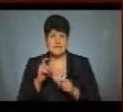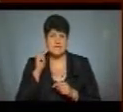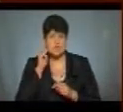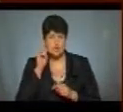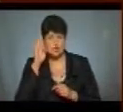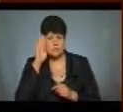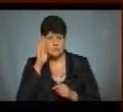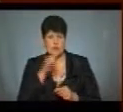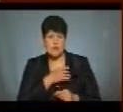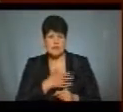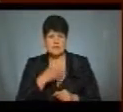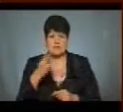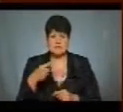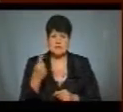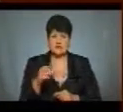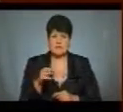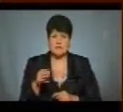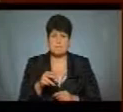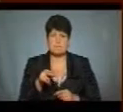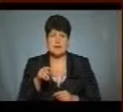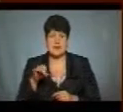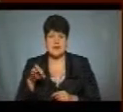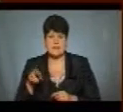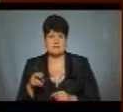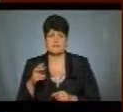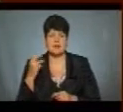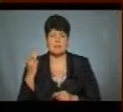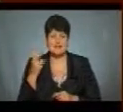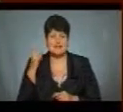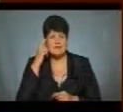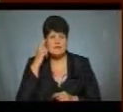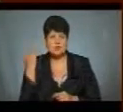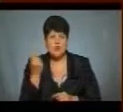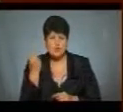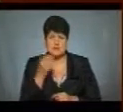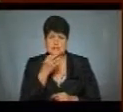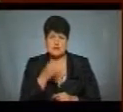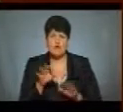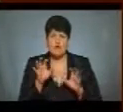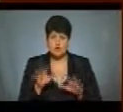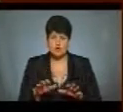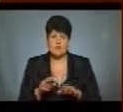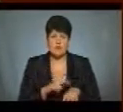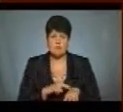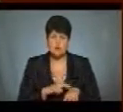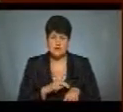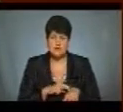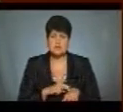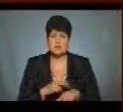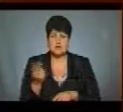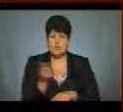хлопчика поранили 31 травня у Переяславі Хмельницькому Київської області. Як розповів голова Нацполіції Сергій Князєв,